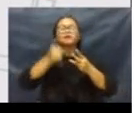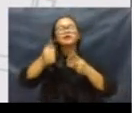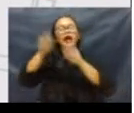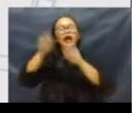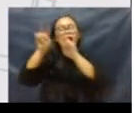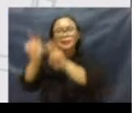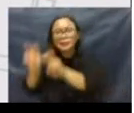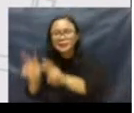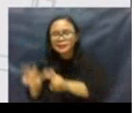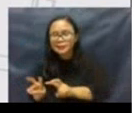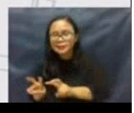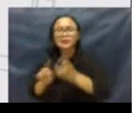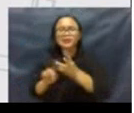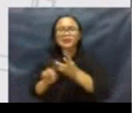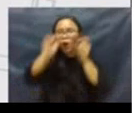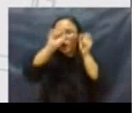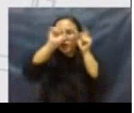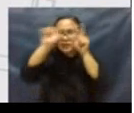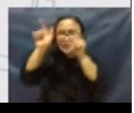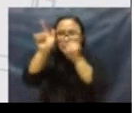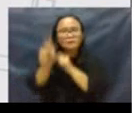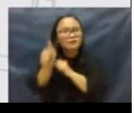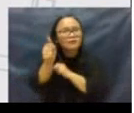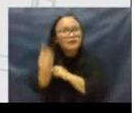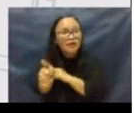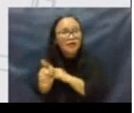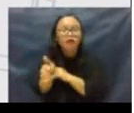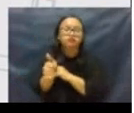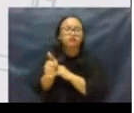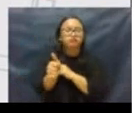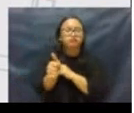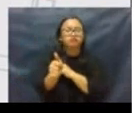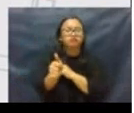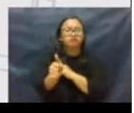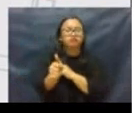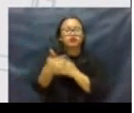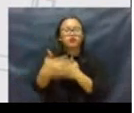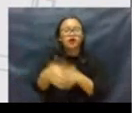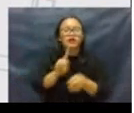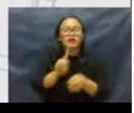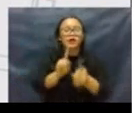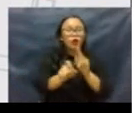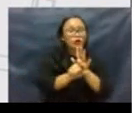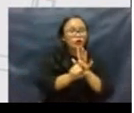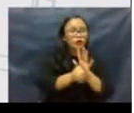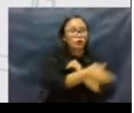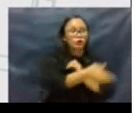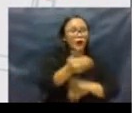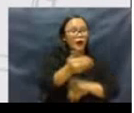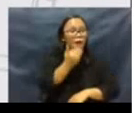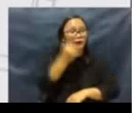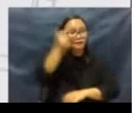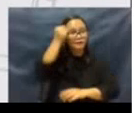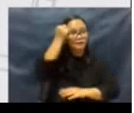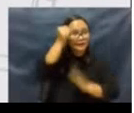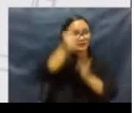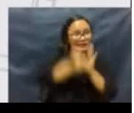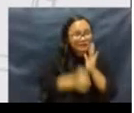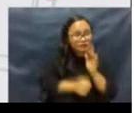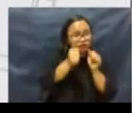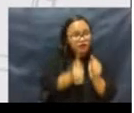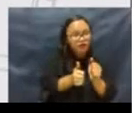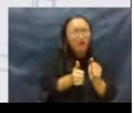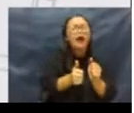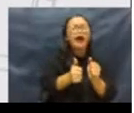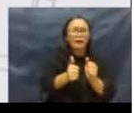melakukan konseptualisasi, itu pada orang-orang yang terbiasa berpikir kritis, beban mentalnya,